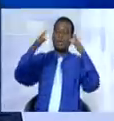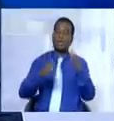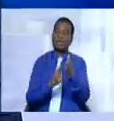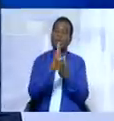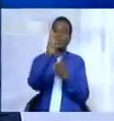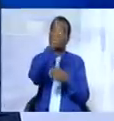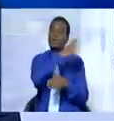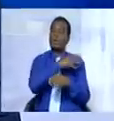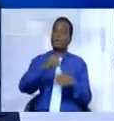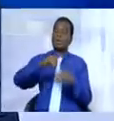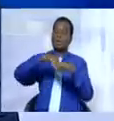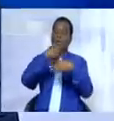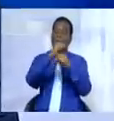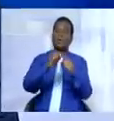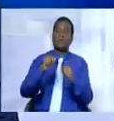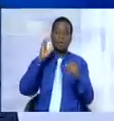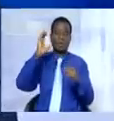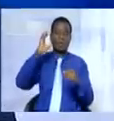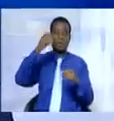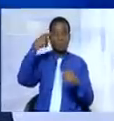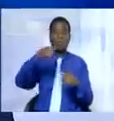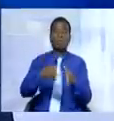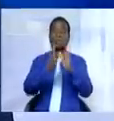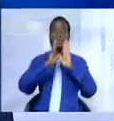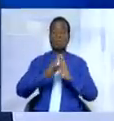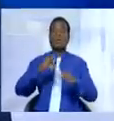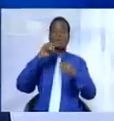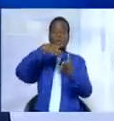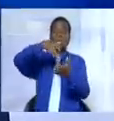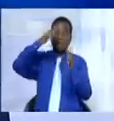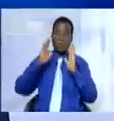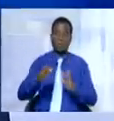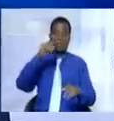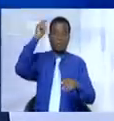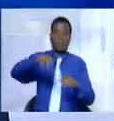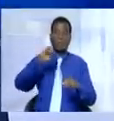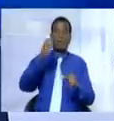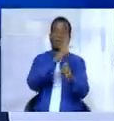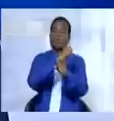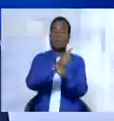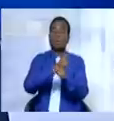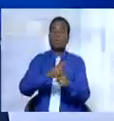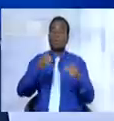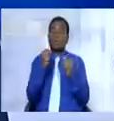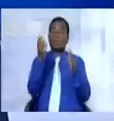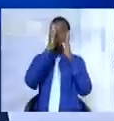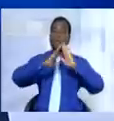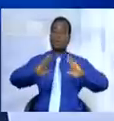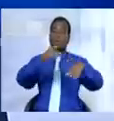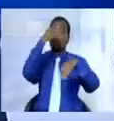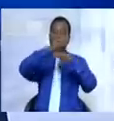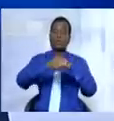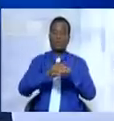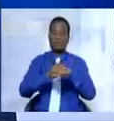formation. Le groupe a initié une conférence pour interpeller les étudiants sur la nécessité de préserver un climat de paix sur les